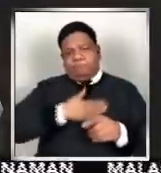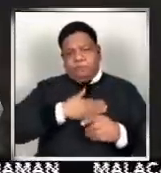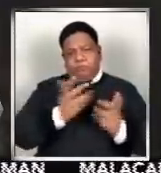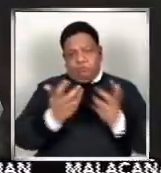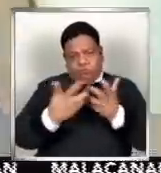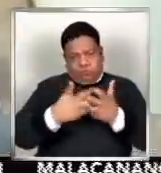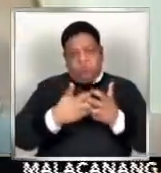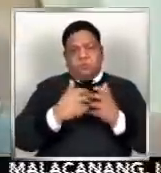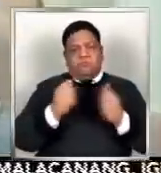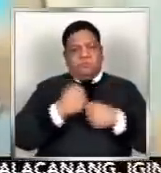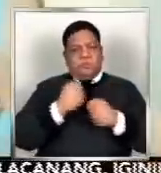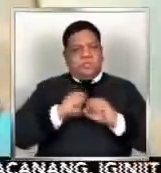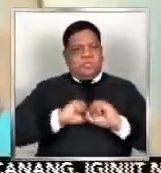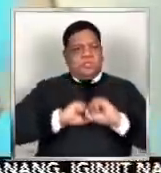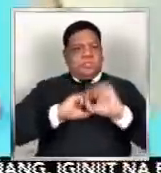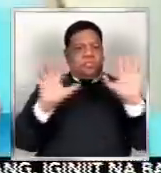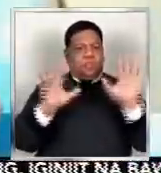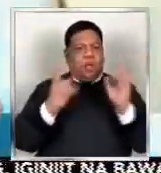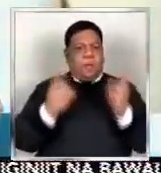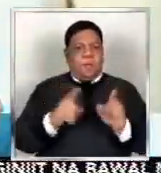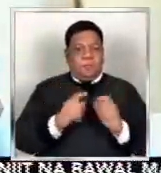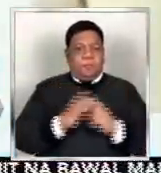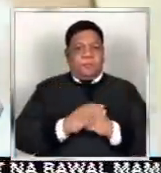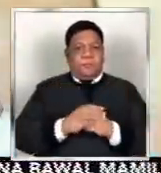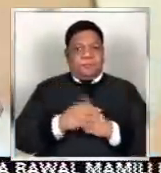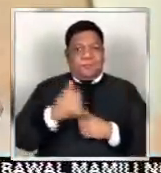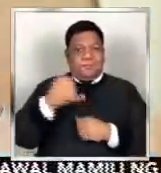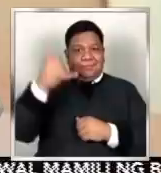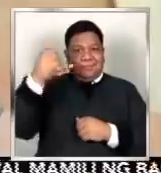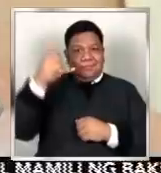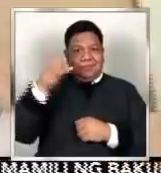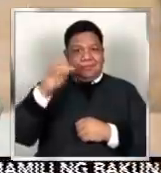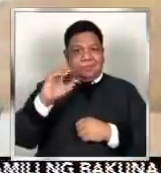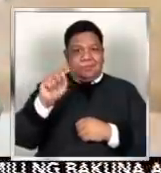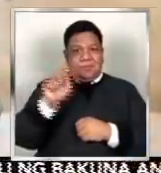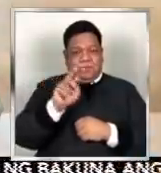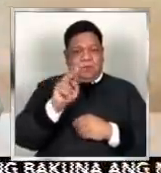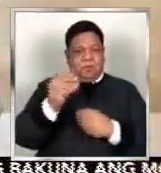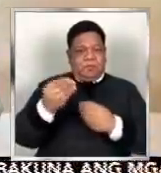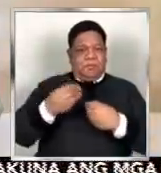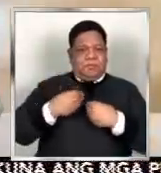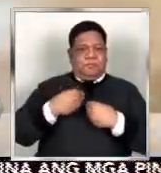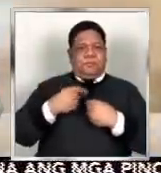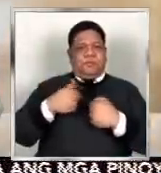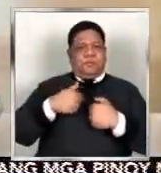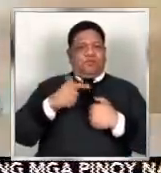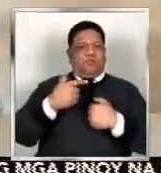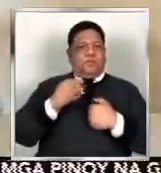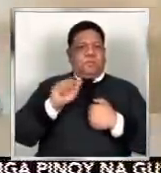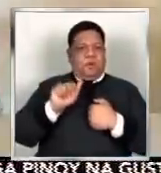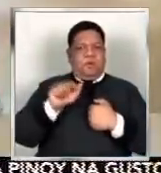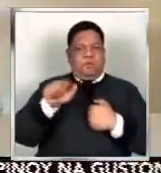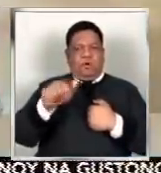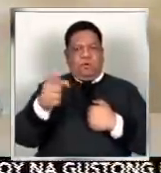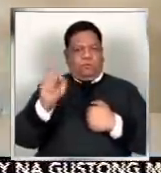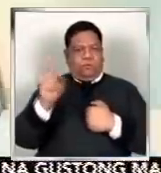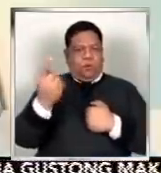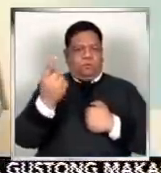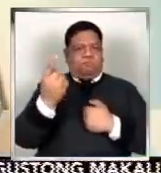lahat. Ang mga CCTV video na ito ibinigay sa GMA News ng isang mapagkakatiwalaang source mula sa